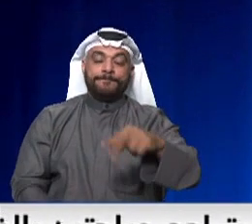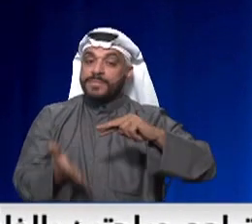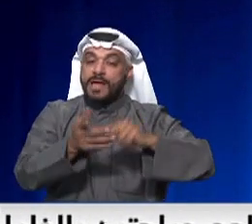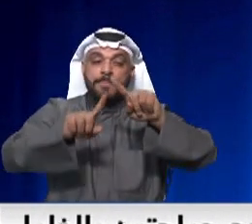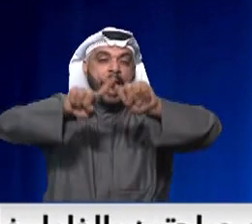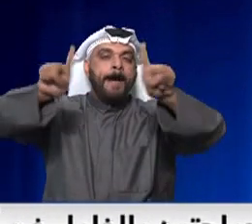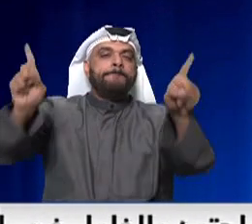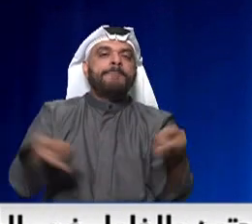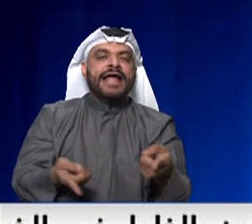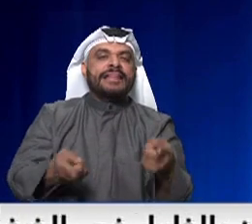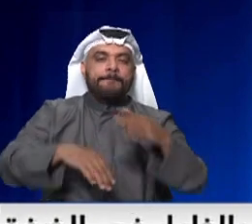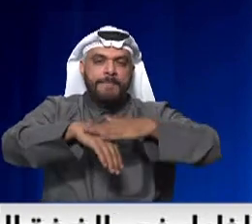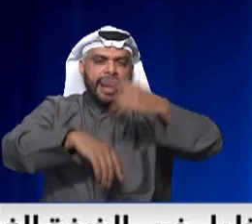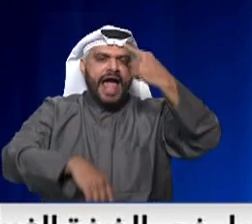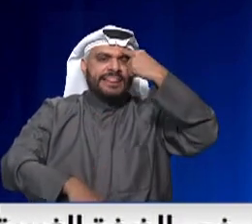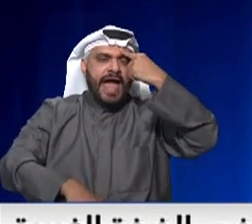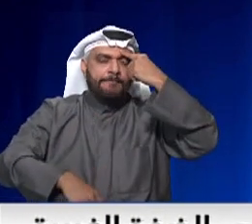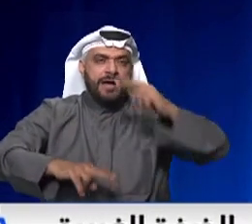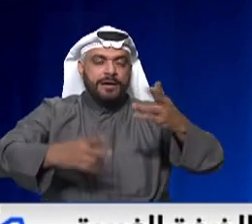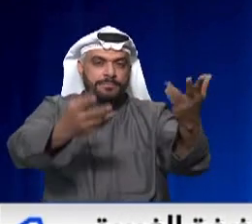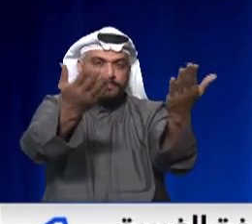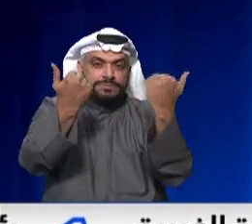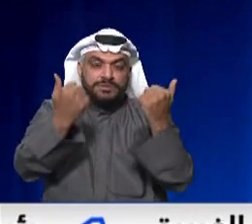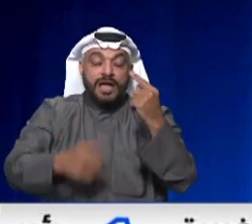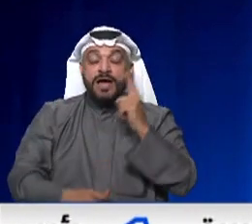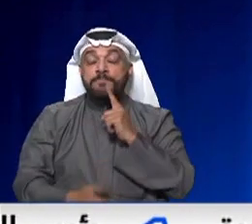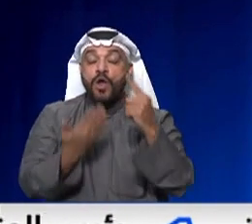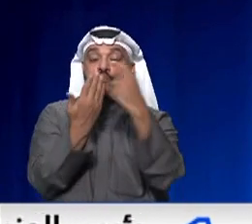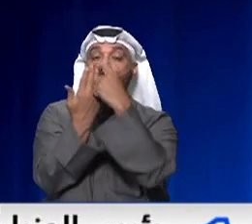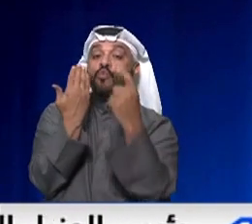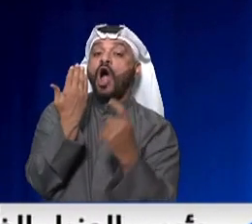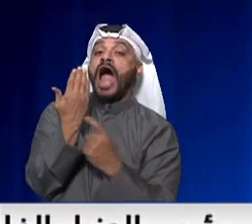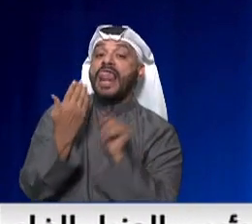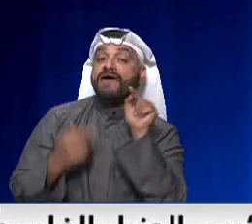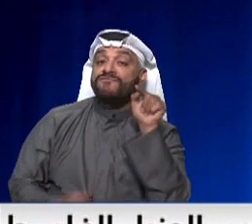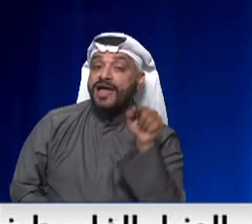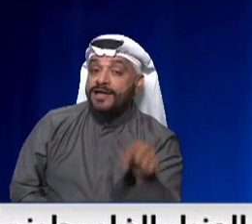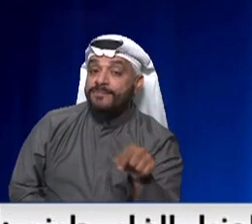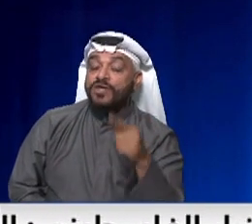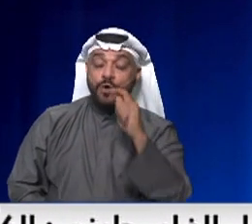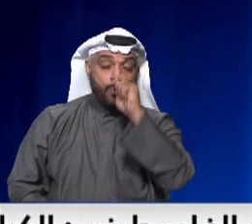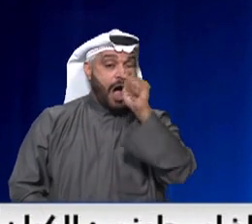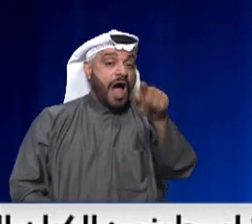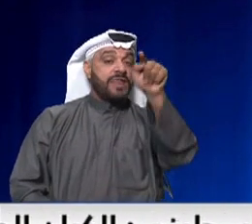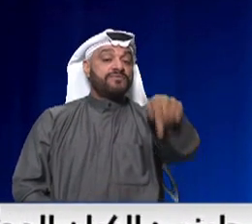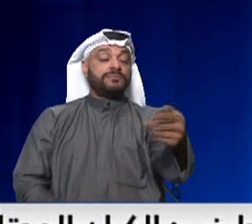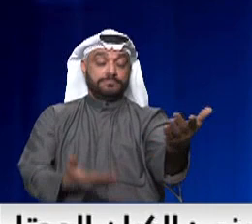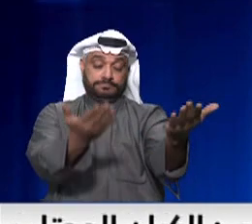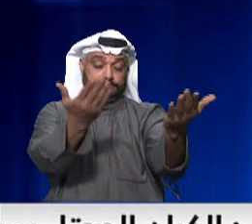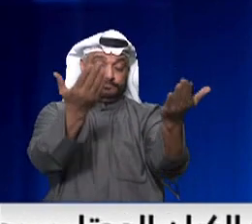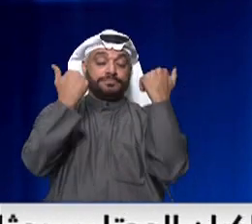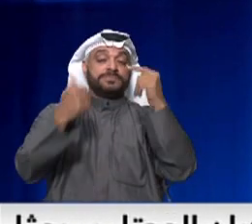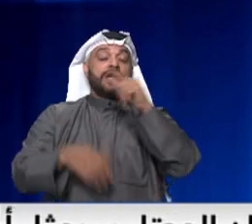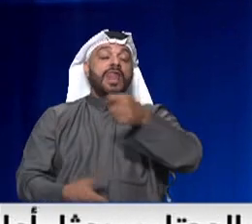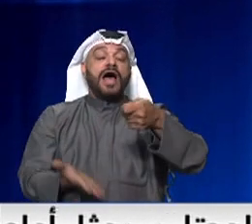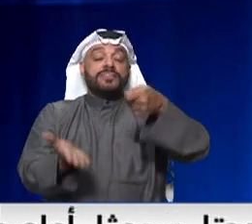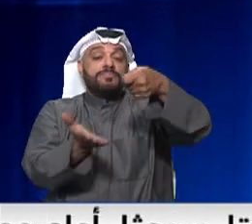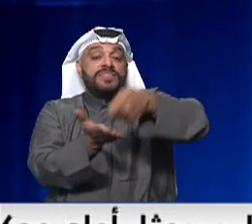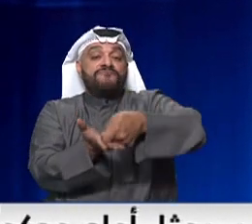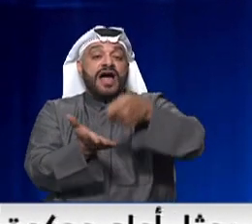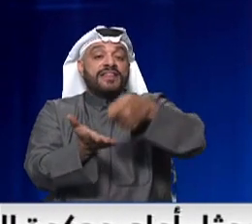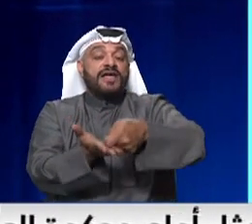مكاتب استخدام العماله المخالفه للقرارات الوزاريه ولقانون العماله المنزليه ولائحته